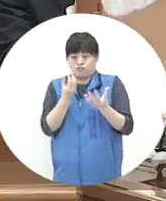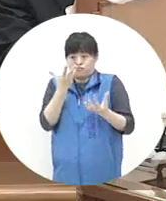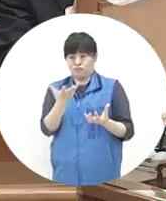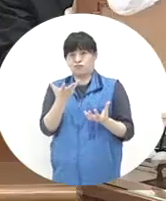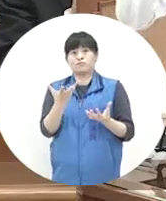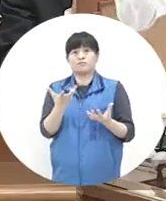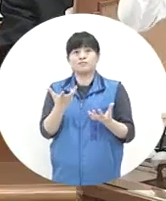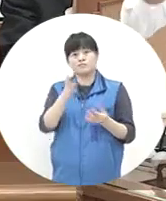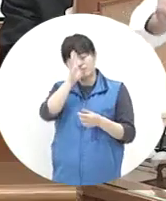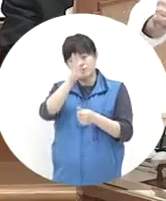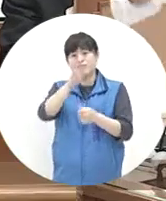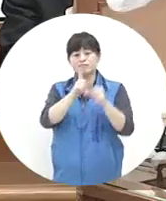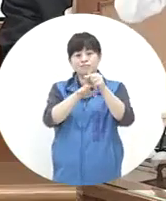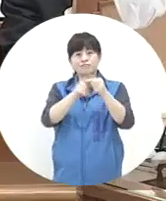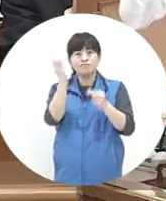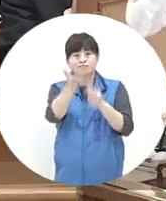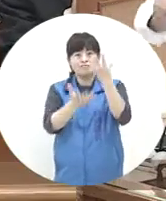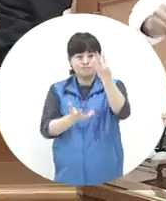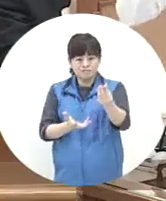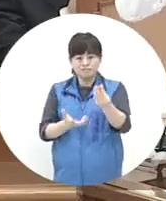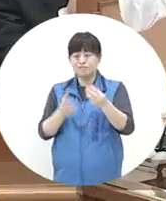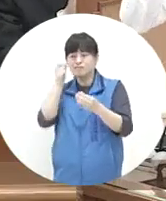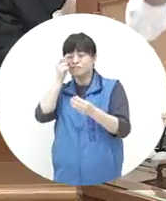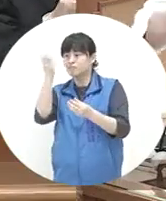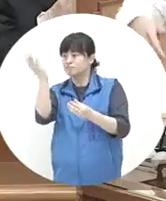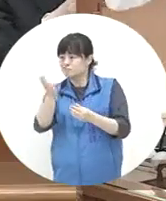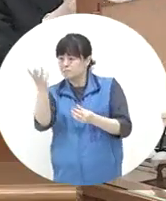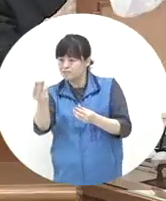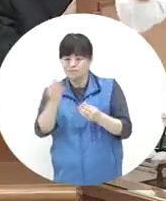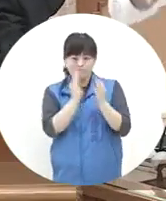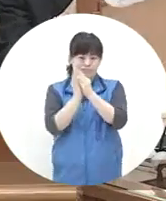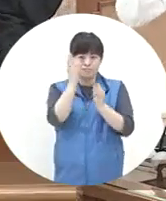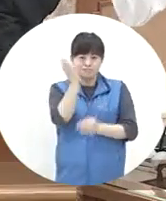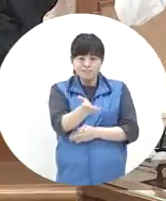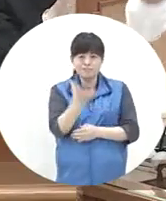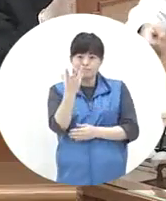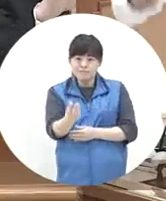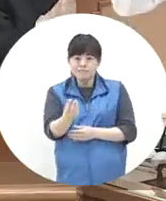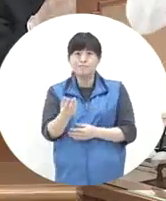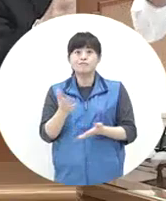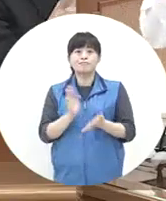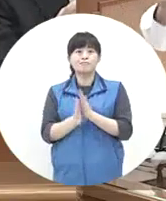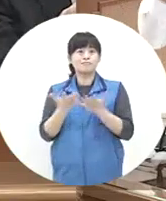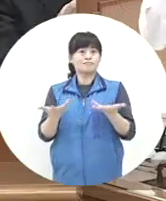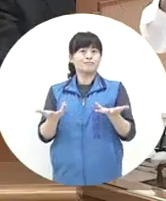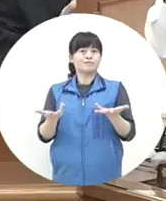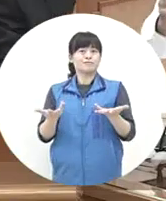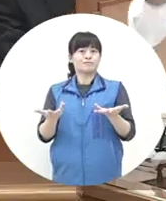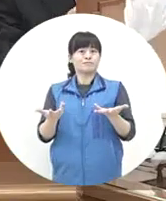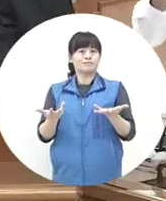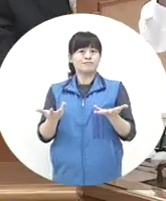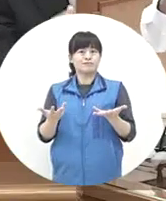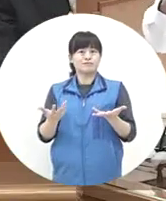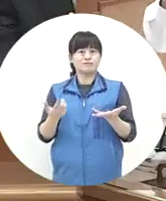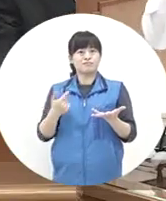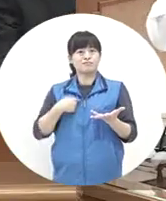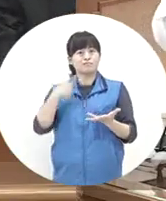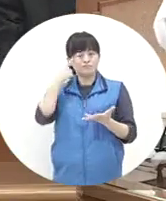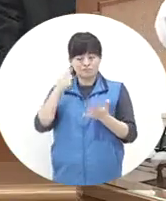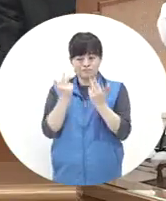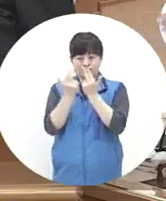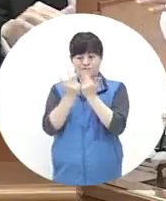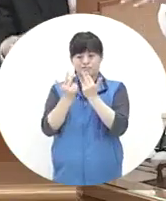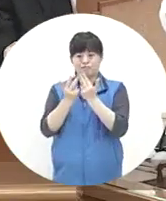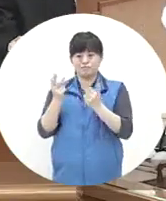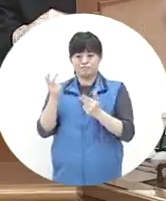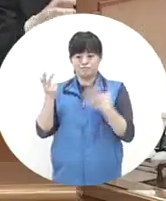问一下，是从台中开始减，台南开始减，桃园开始减，还是 跟议员报告当初林 前 院长哈，他的规划就是说